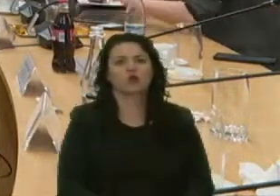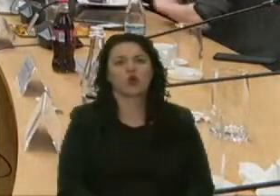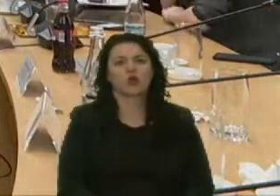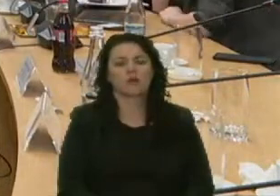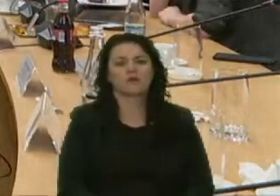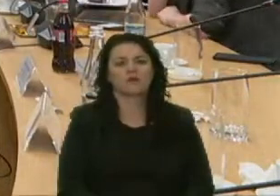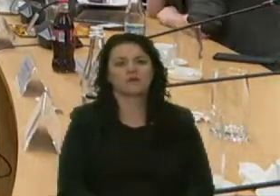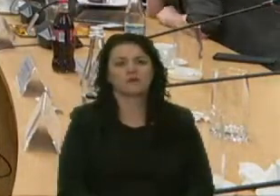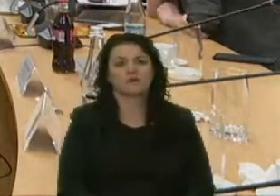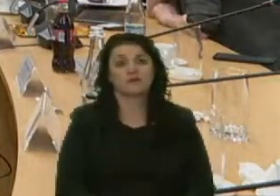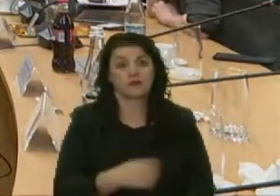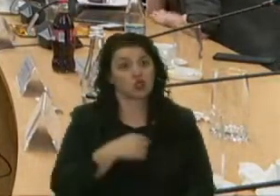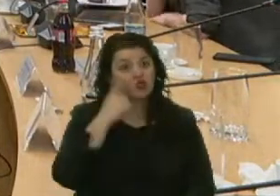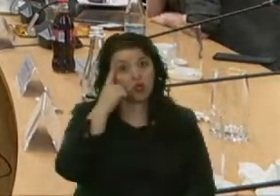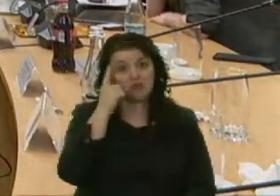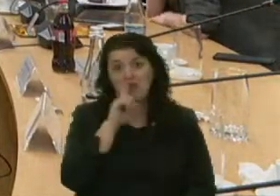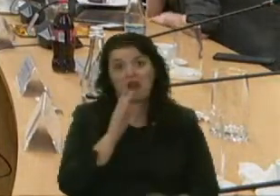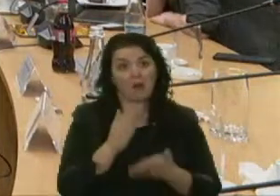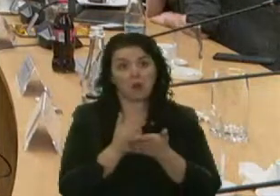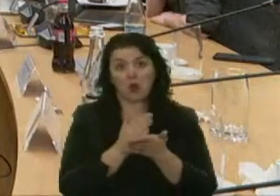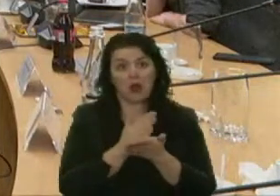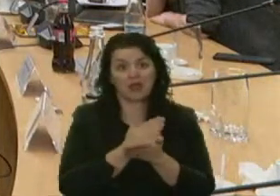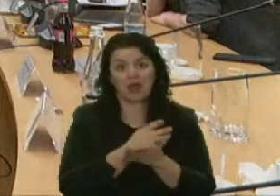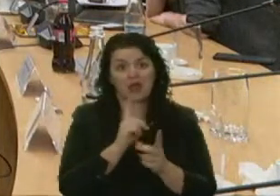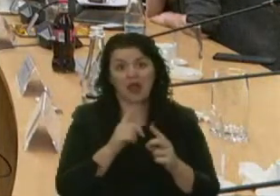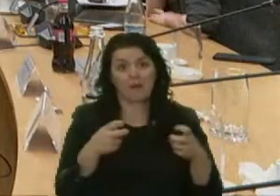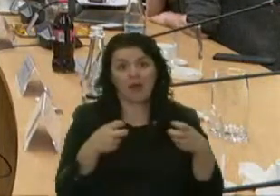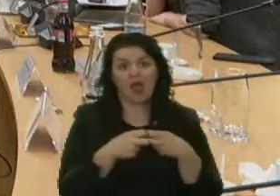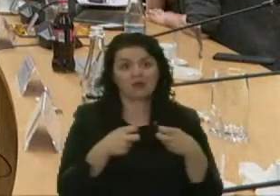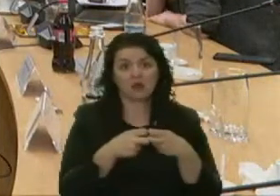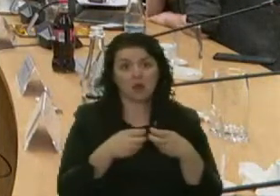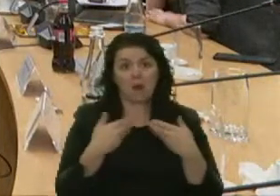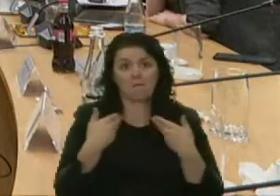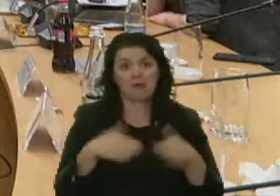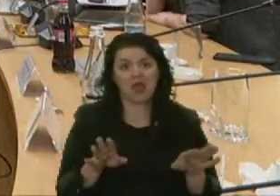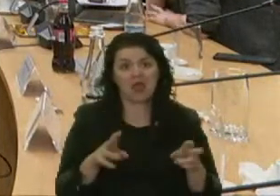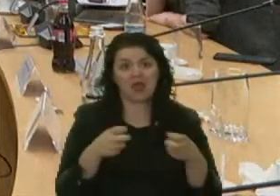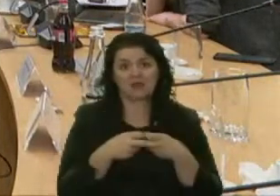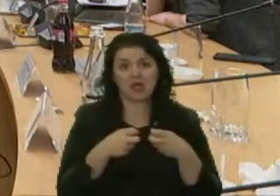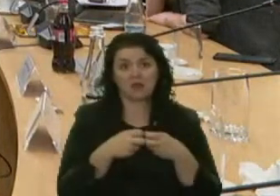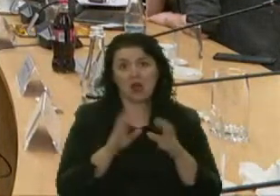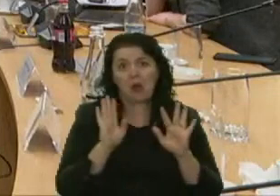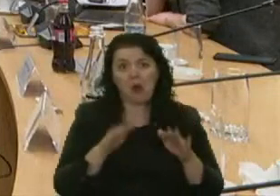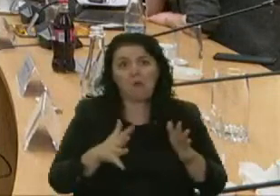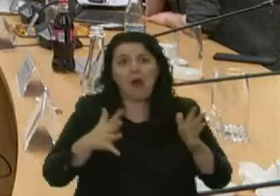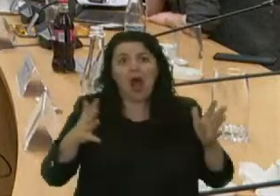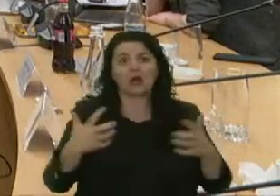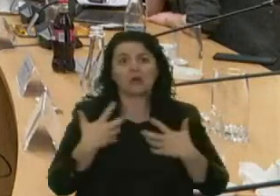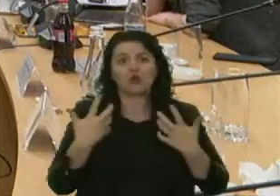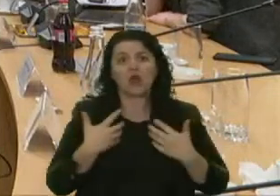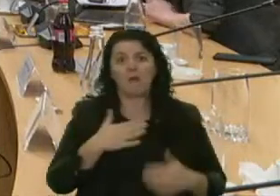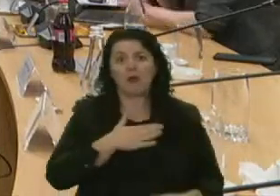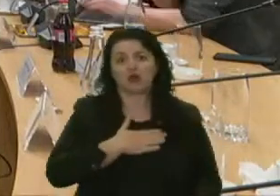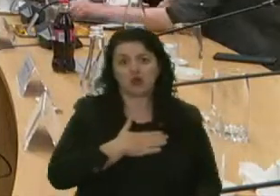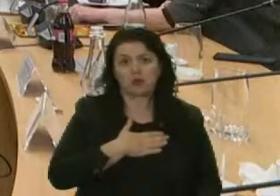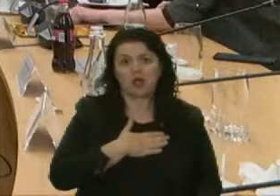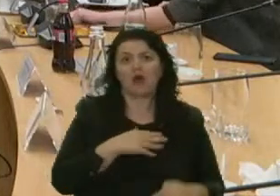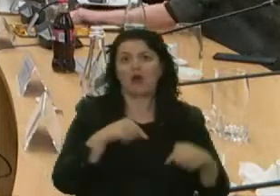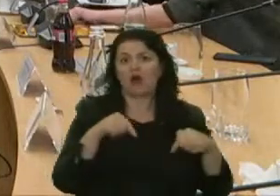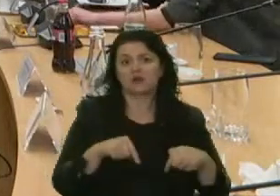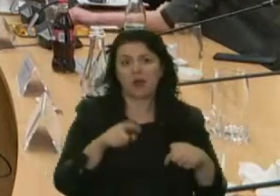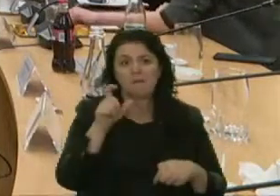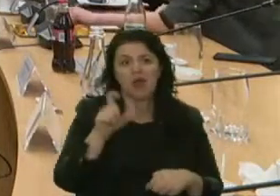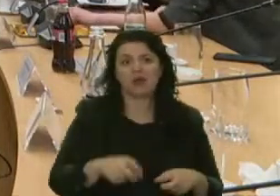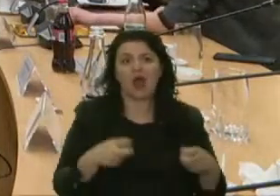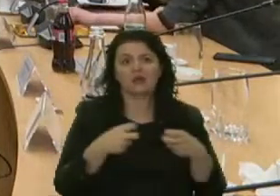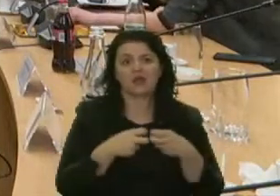Să știți că nu mi fac probleme dacă am asemenea examinator și pric examenul e o mare bucurie Pentru mine să știți cu asemenea examinatori am